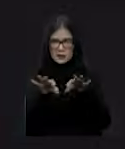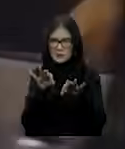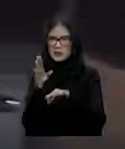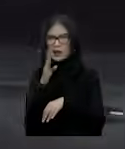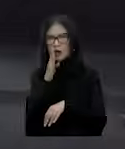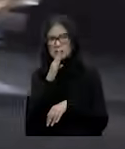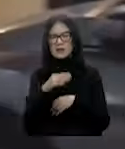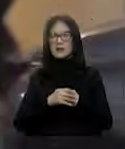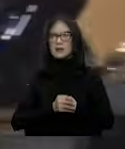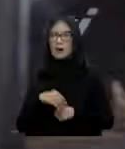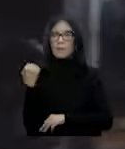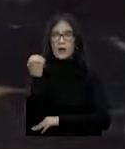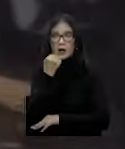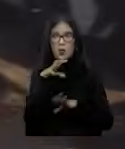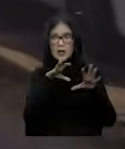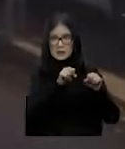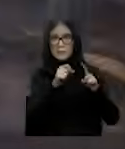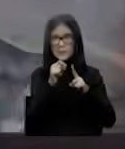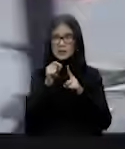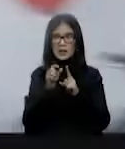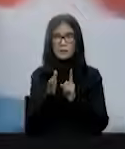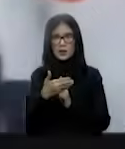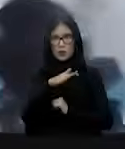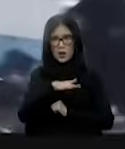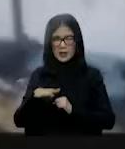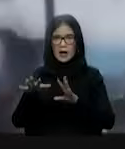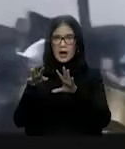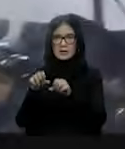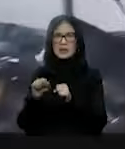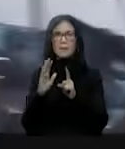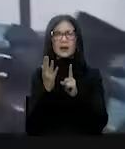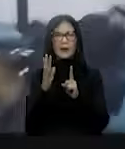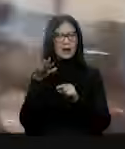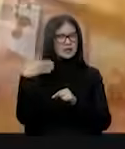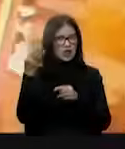Atas perbuatannya, pelaku dijerat pasal tentang perlindungan anak dengan ancaman 15 tahun penjara.